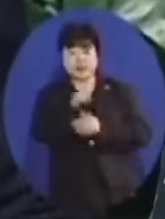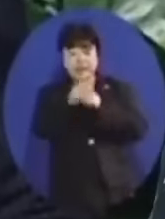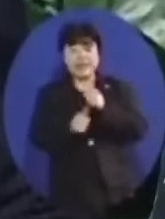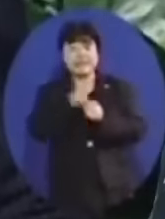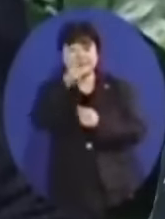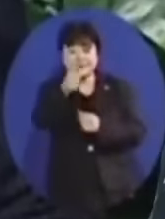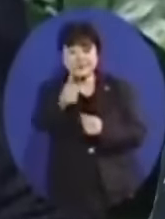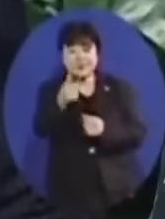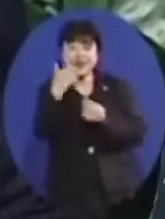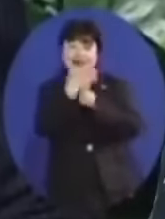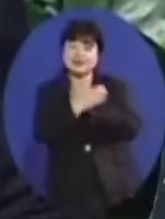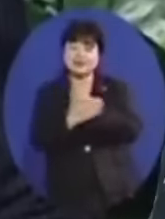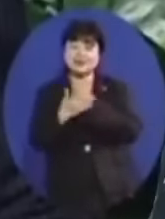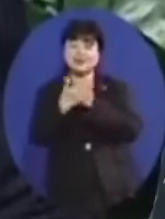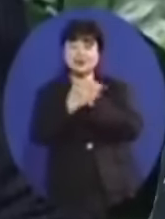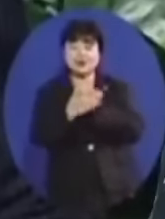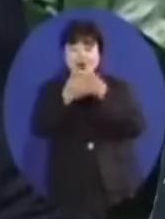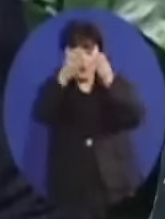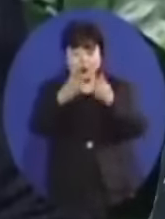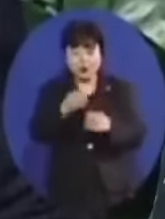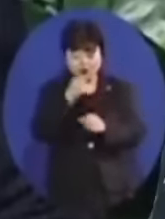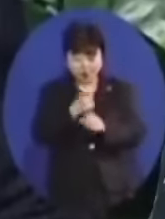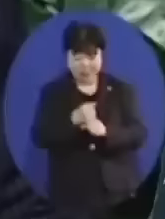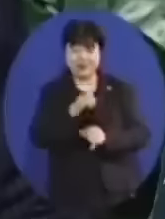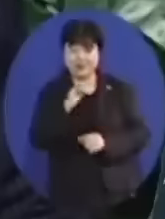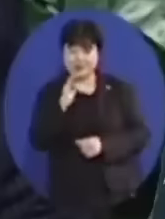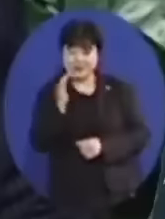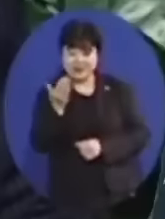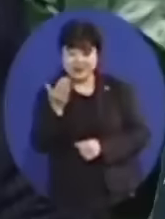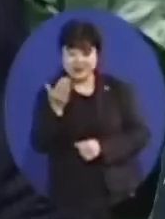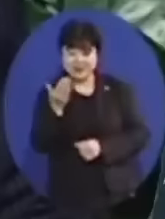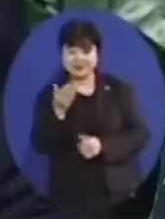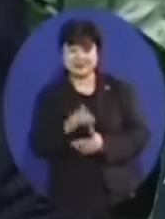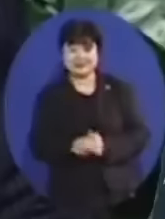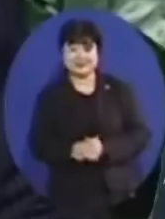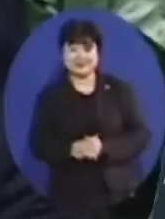하나님의 은총을 통해서 만들 수 있는 것입니다.